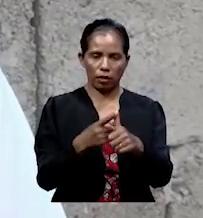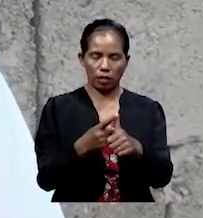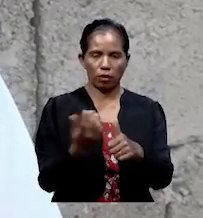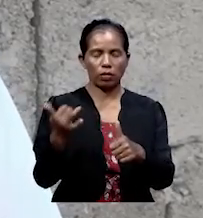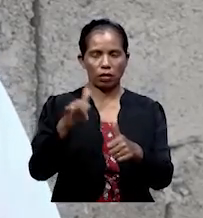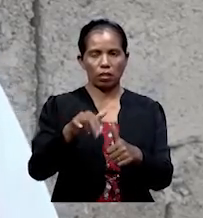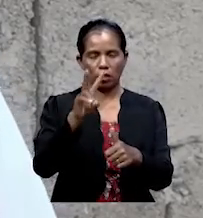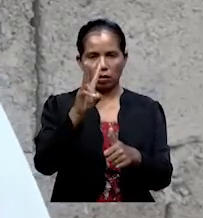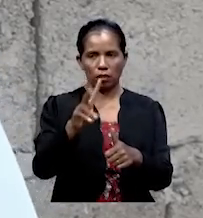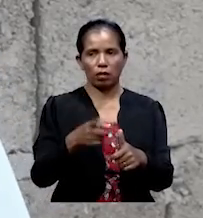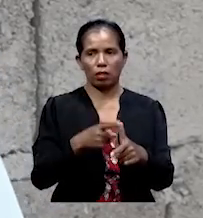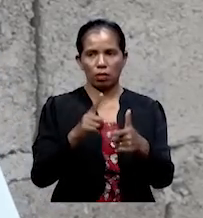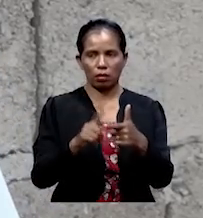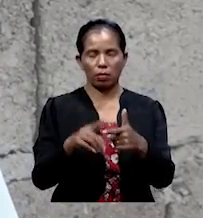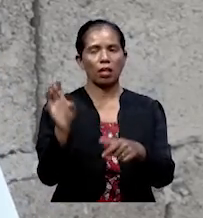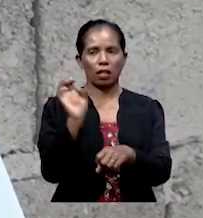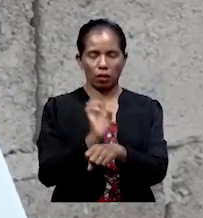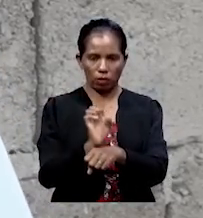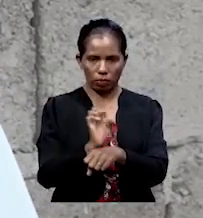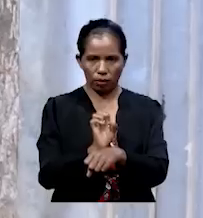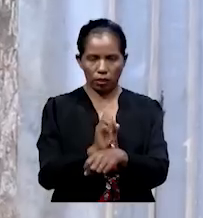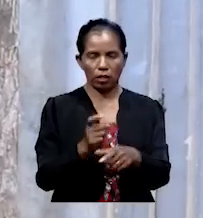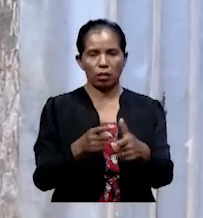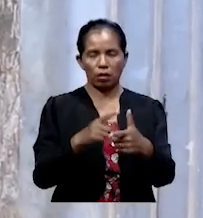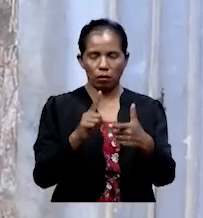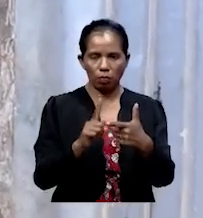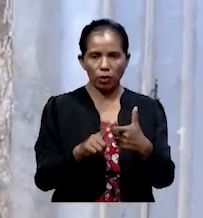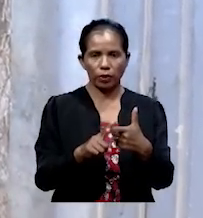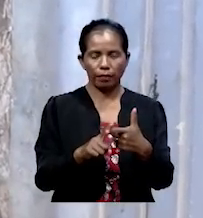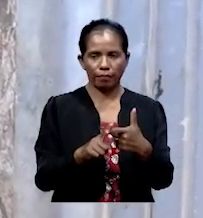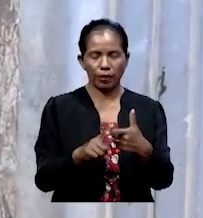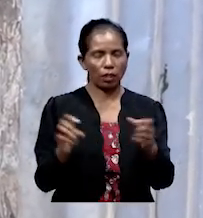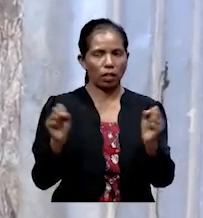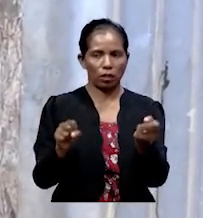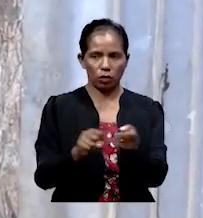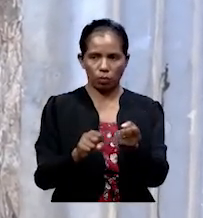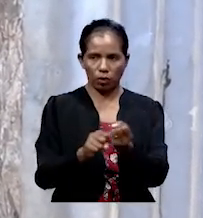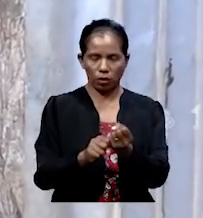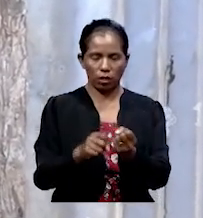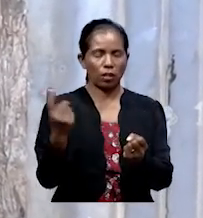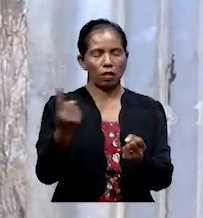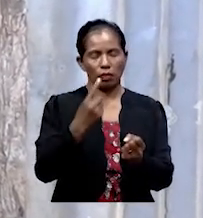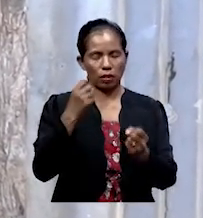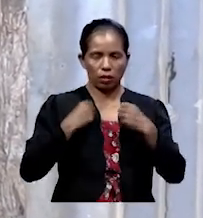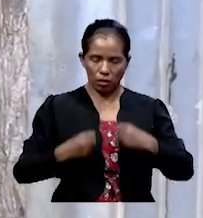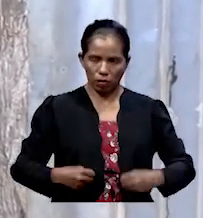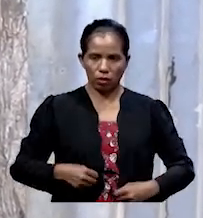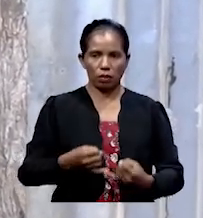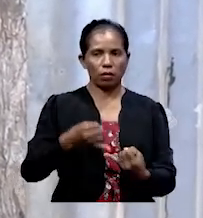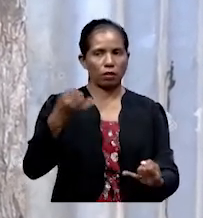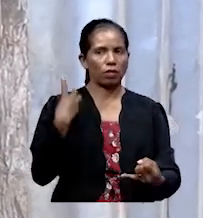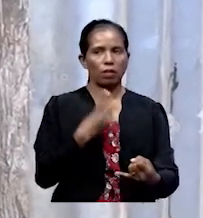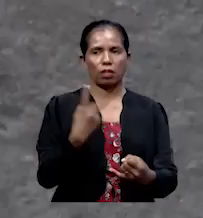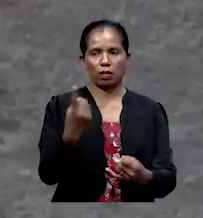sinarua. Agora ida faktor seluk ma ekonomia. Ekonomia la suporta mo sanesan. Ita la espera kata ke emana tisin